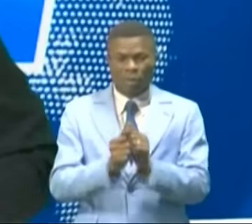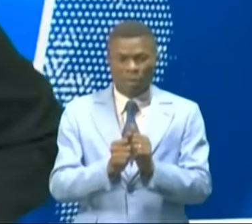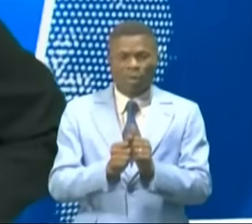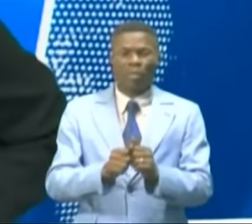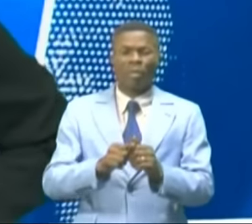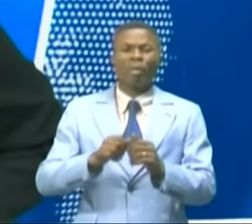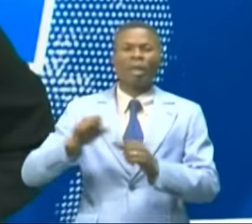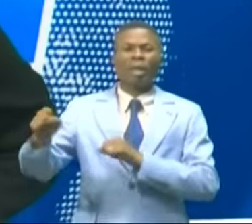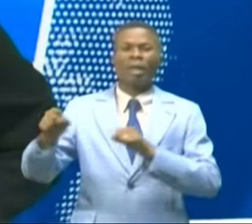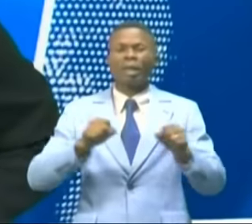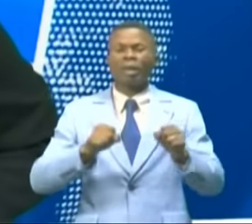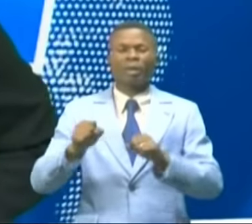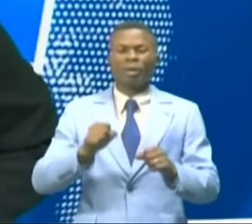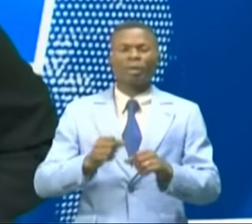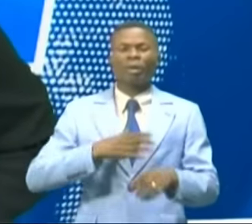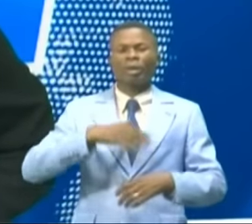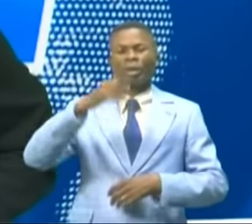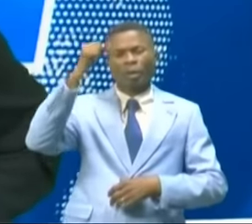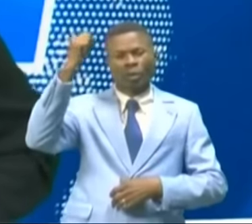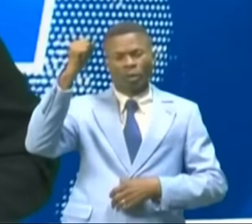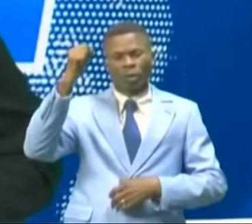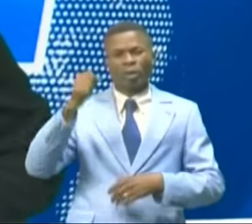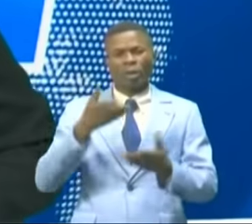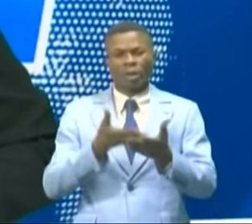éliminatoires de la Coupe du Monde.